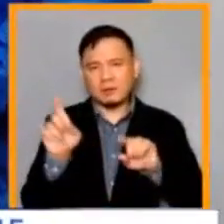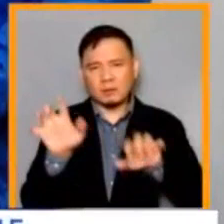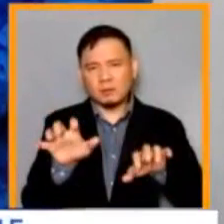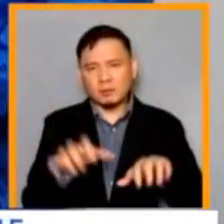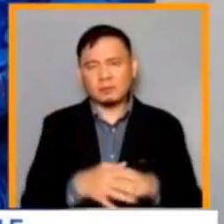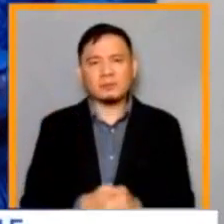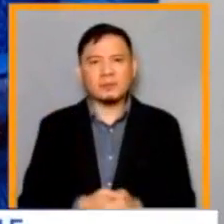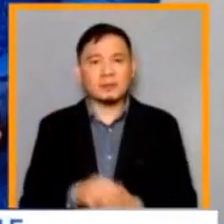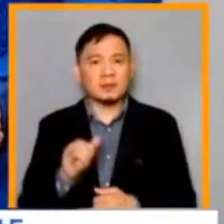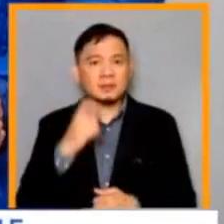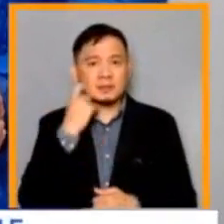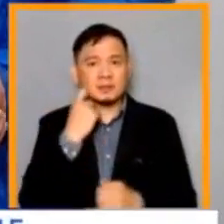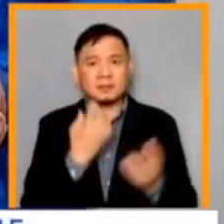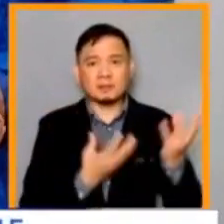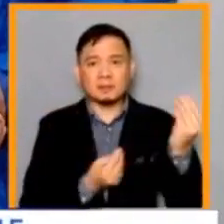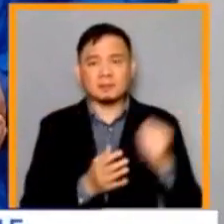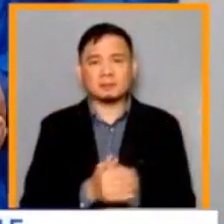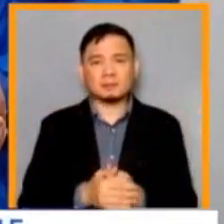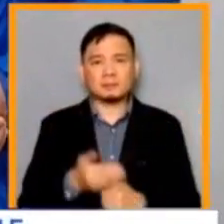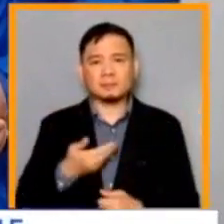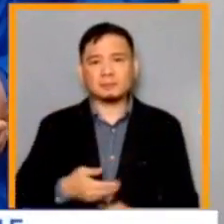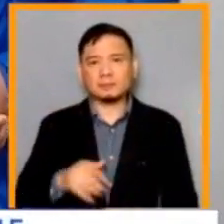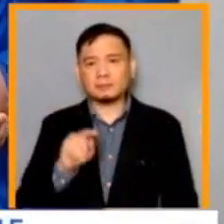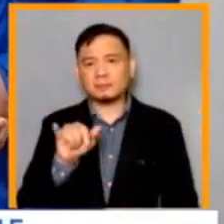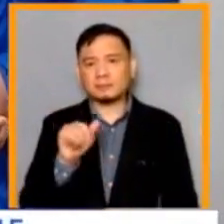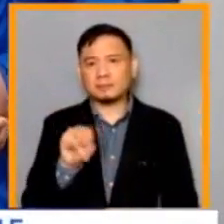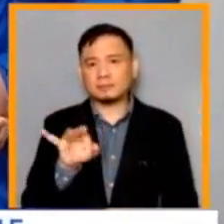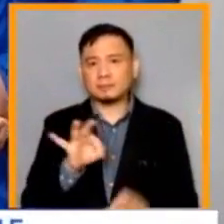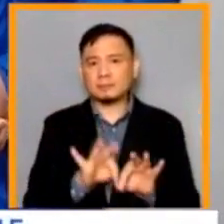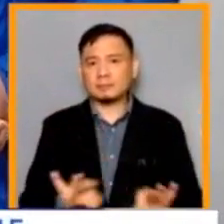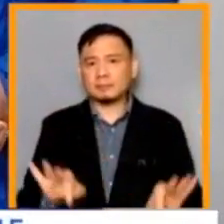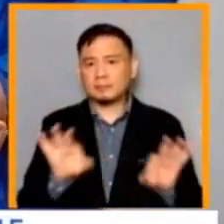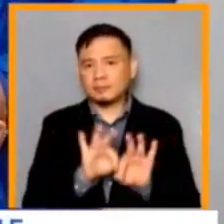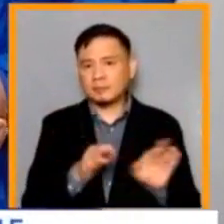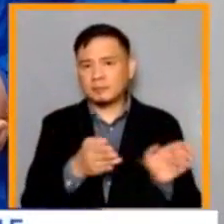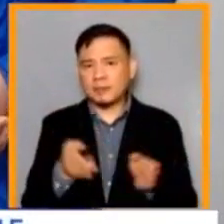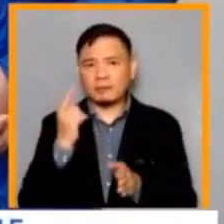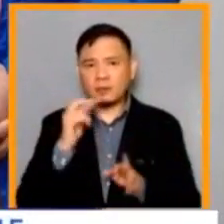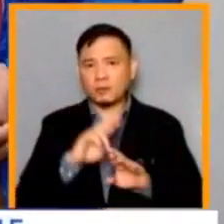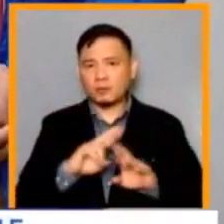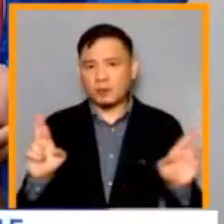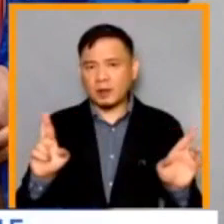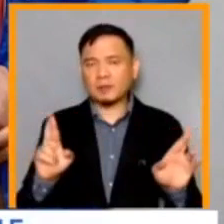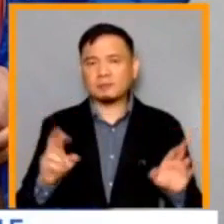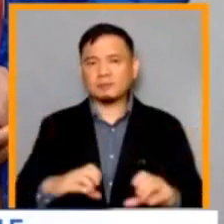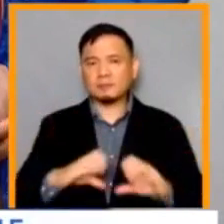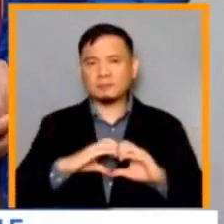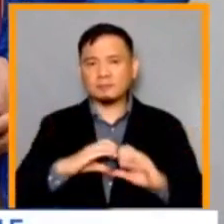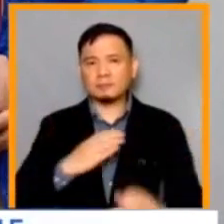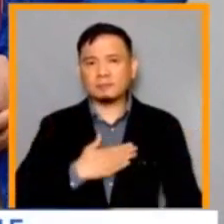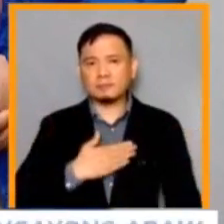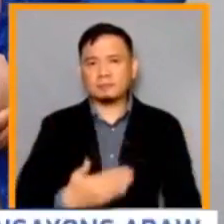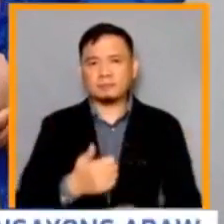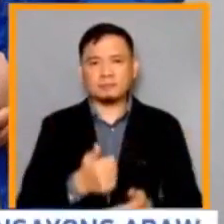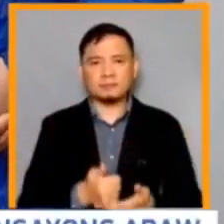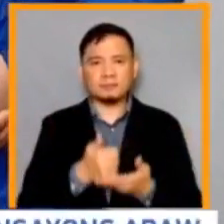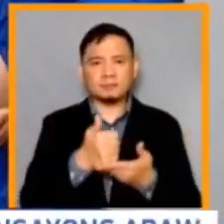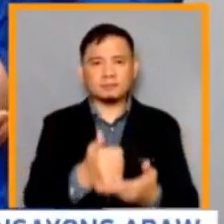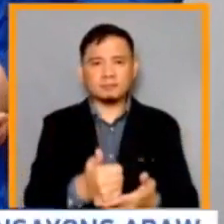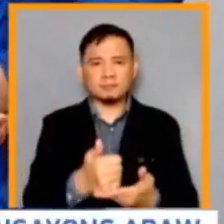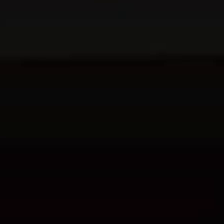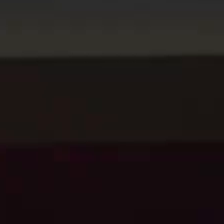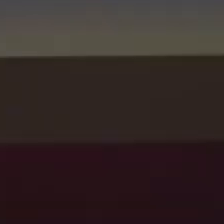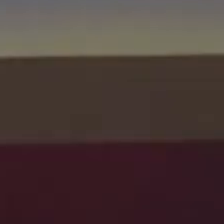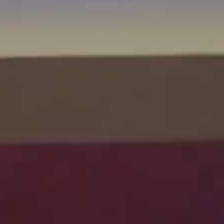latest mula sa GMA Weather. Ako po si Nathaniel Cruz, magplano para sigurado. Ito ang GMA Weather, serbisyong totoo ng GMA